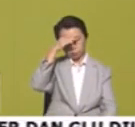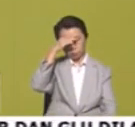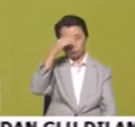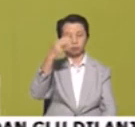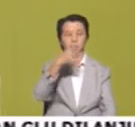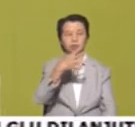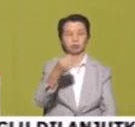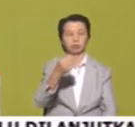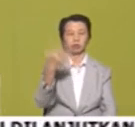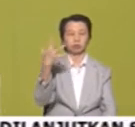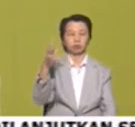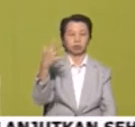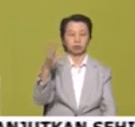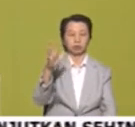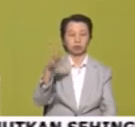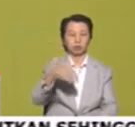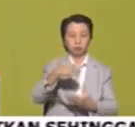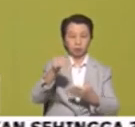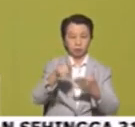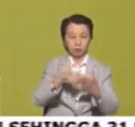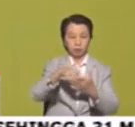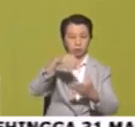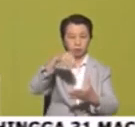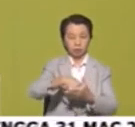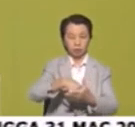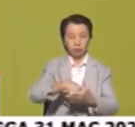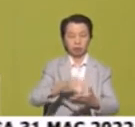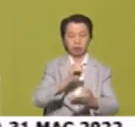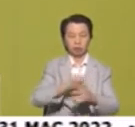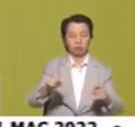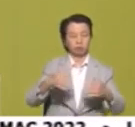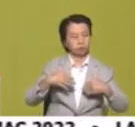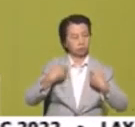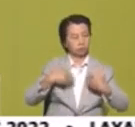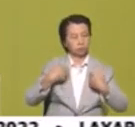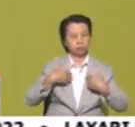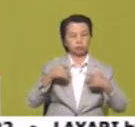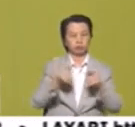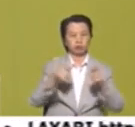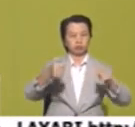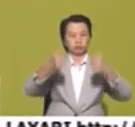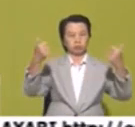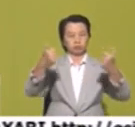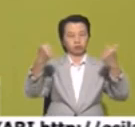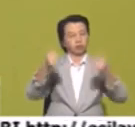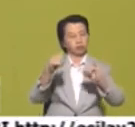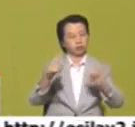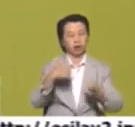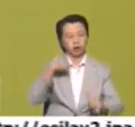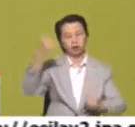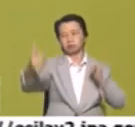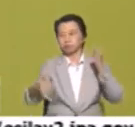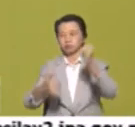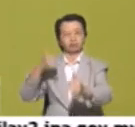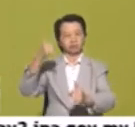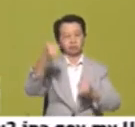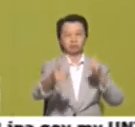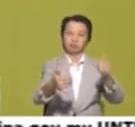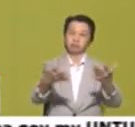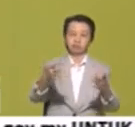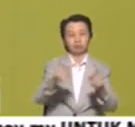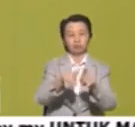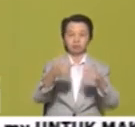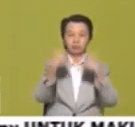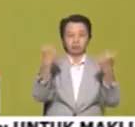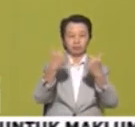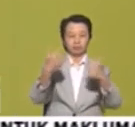Johor yang ke-15, kita keluar undi. Suasananya cukup meriah, macam hari raya, walaupun tiada kunjung-mengunjung, tapi anda kena datang di